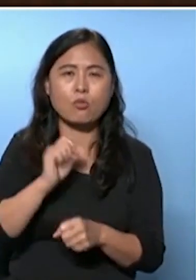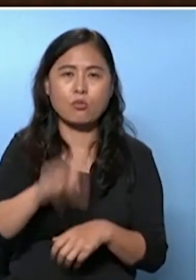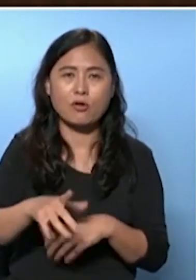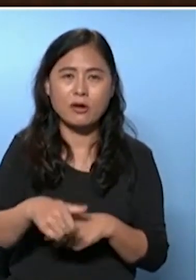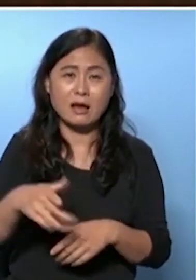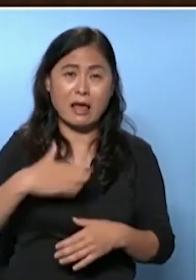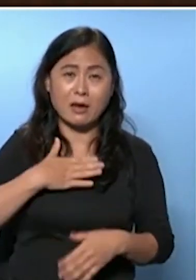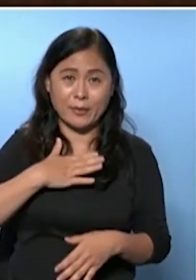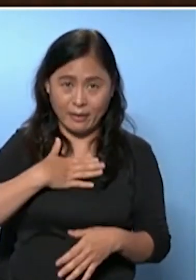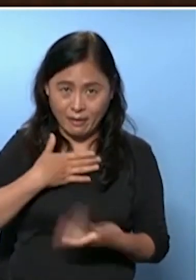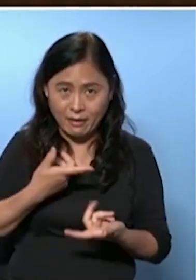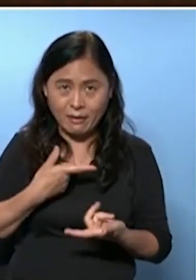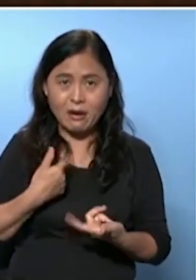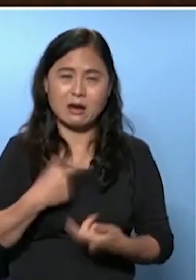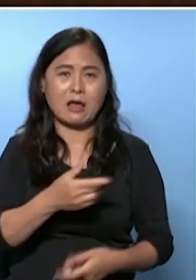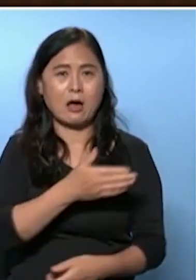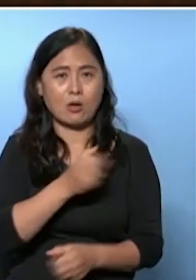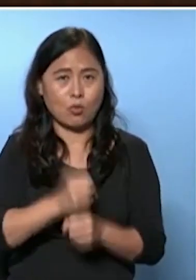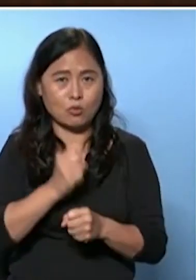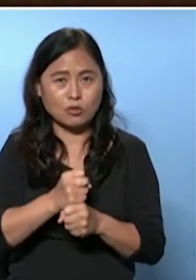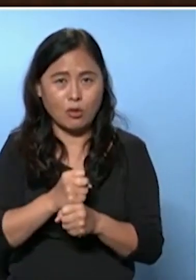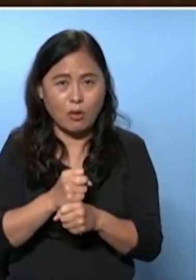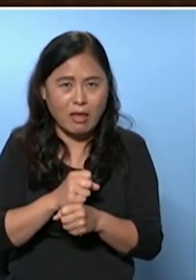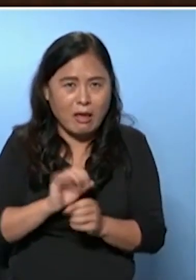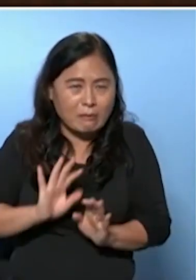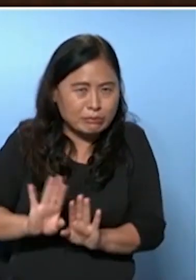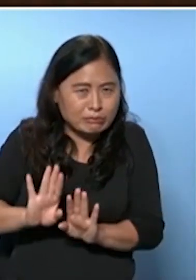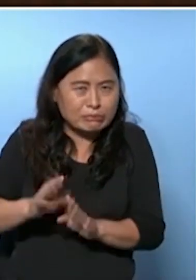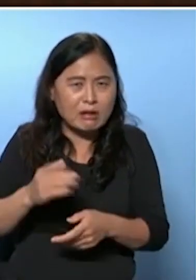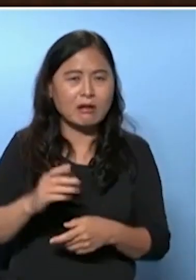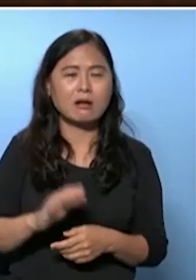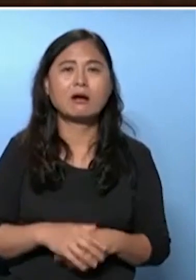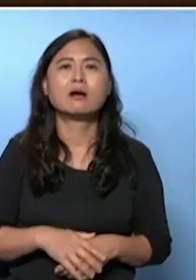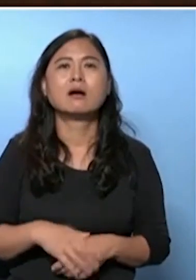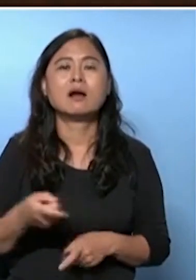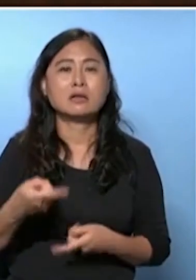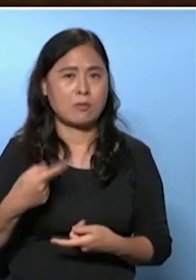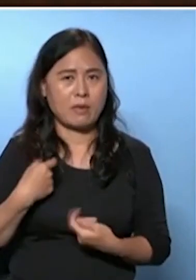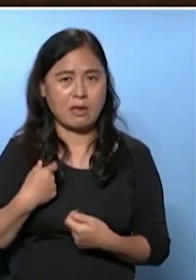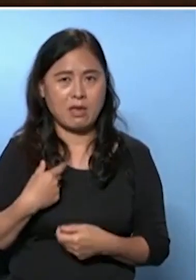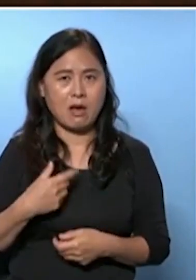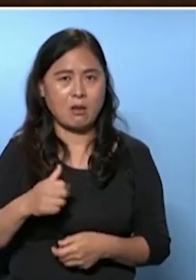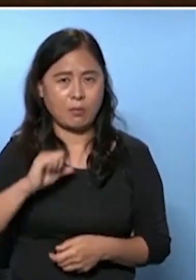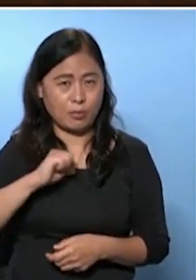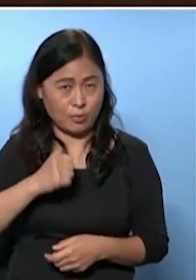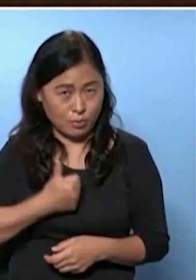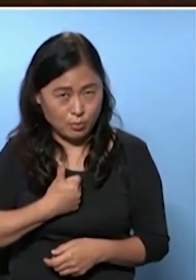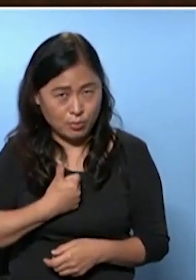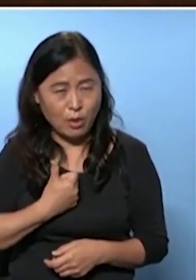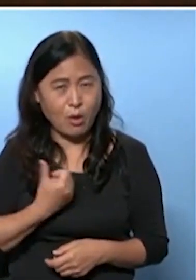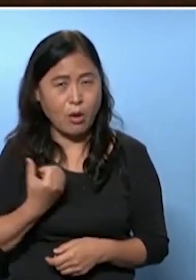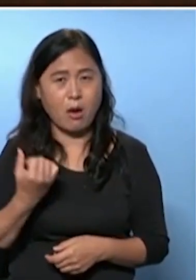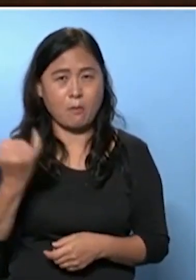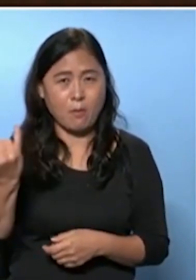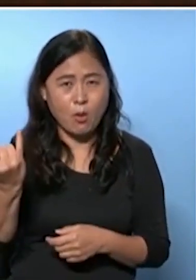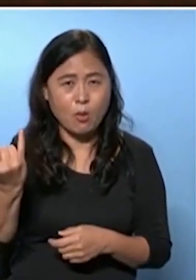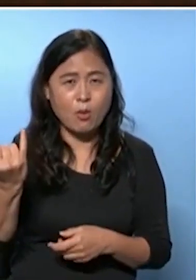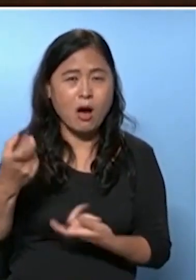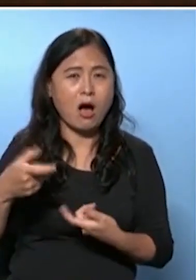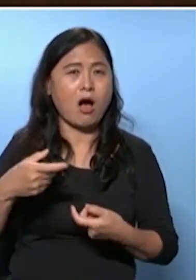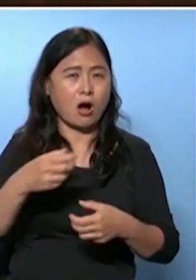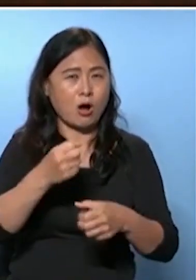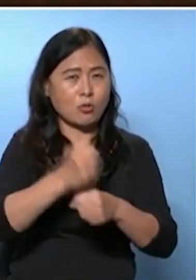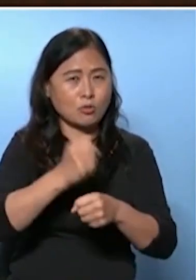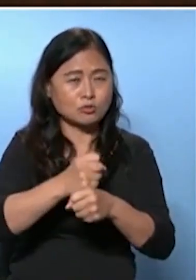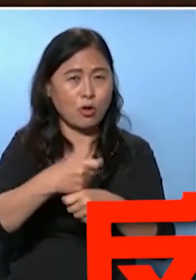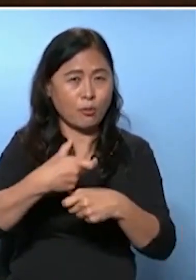你喺恐懼底下唔夠膽執行你嘅職務。其實呢個咧，比無良僱主你翻咗工無良出就